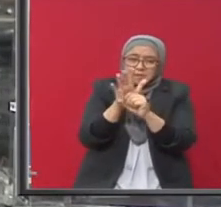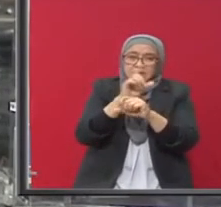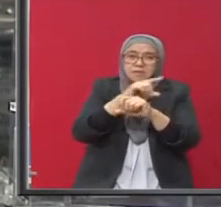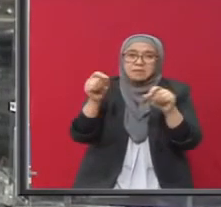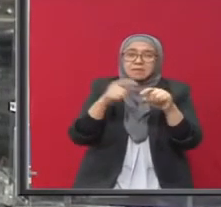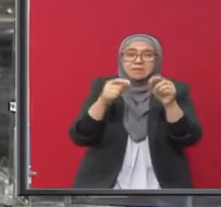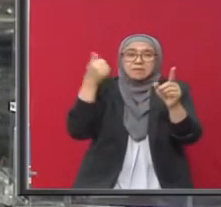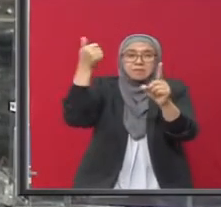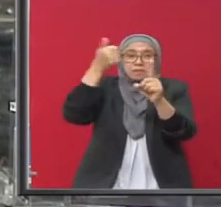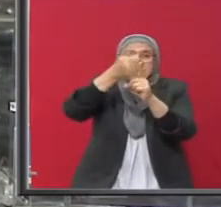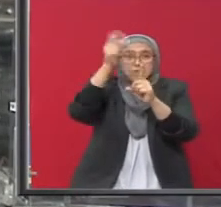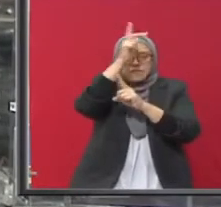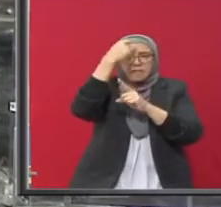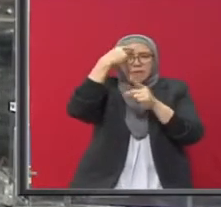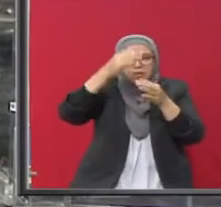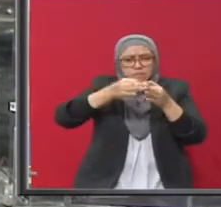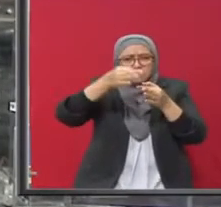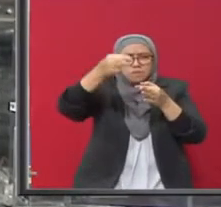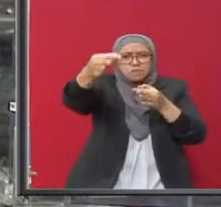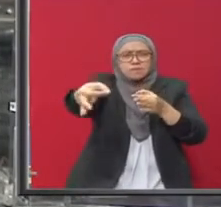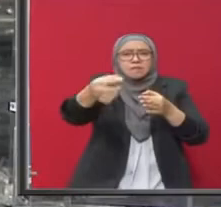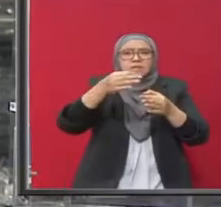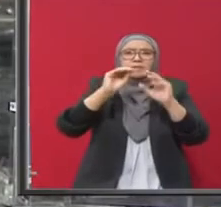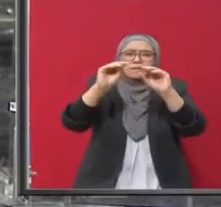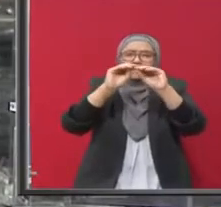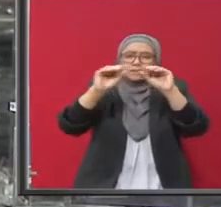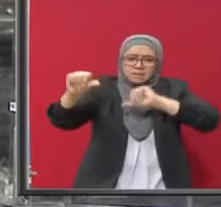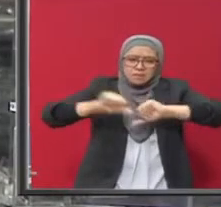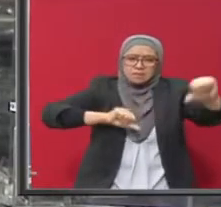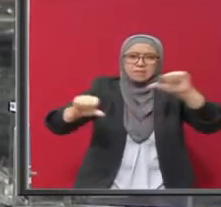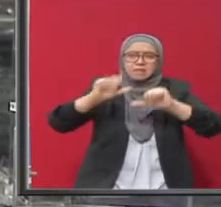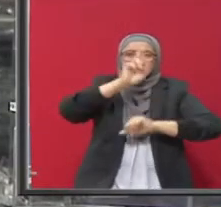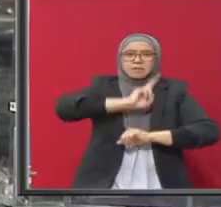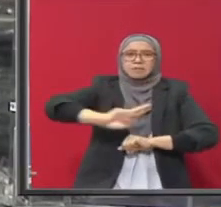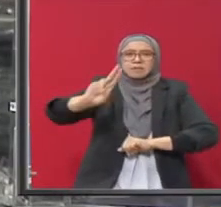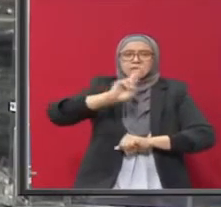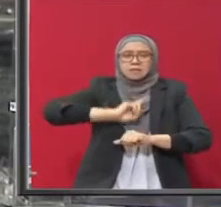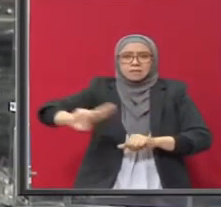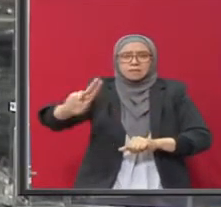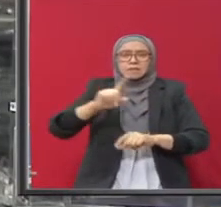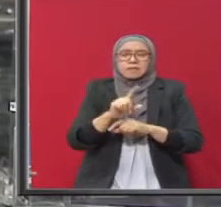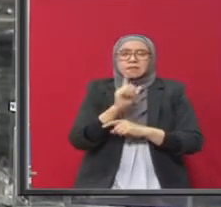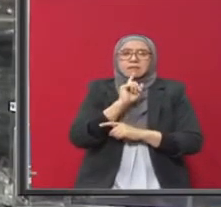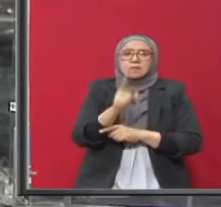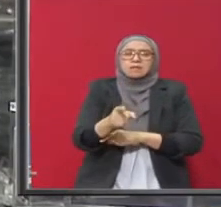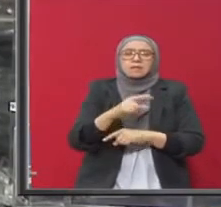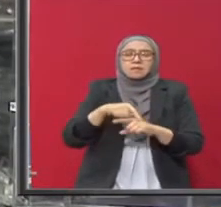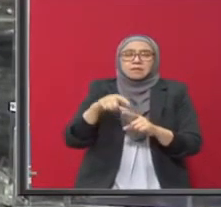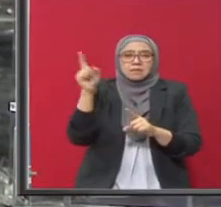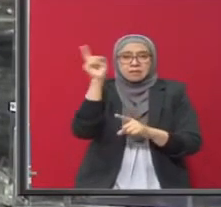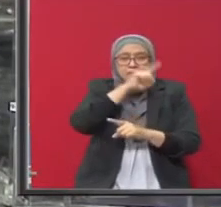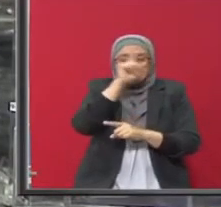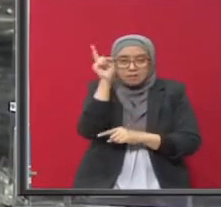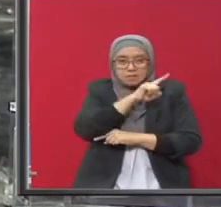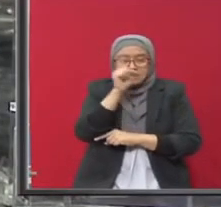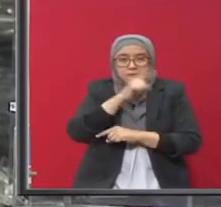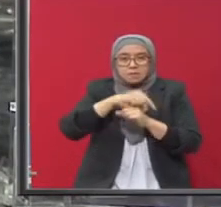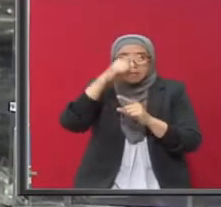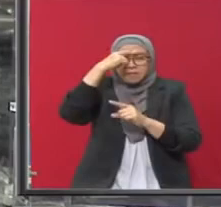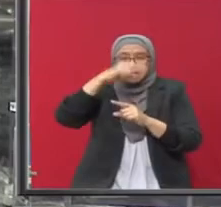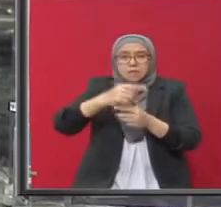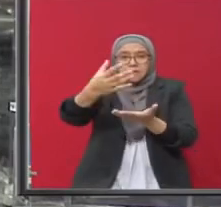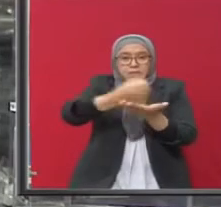aktiviti-aktiviti agama di masjid memberi impak yang besar terhadap hasil pendapatan guru agama sepenuh masa yang berkhidmat sebagai